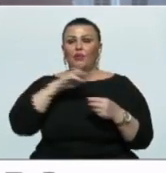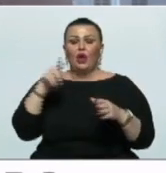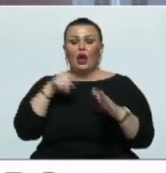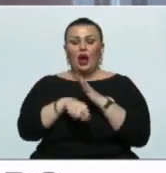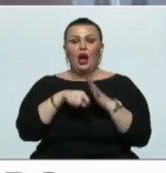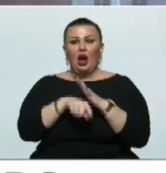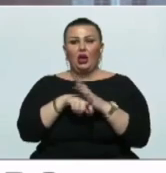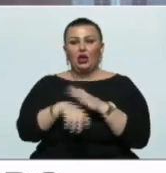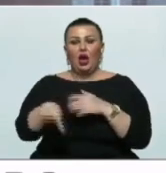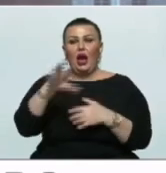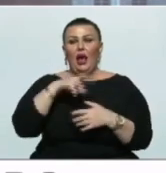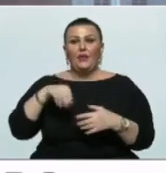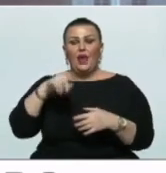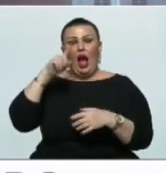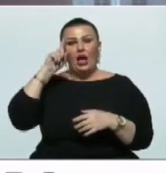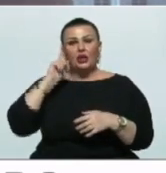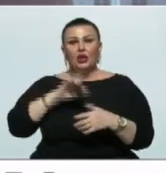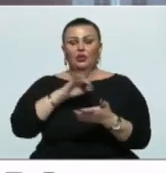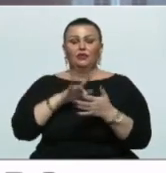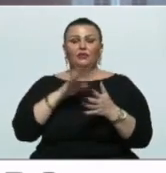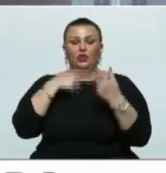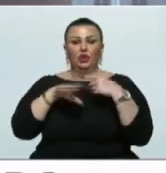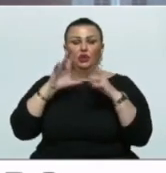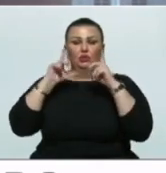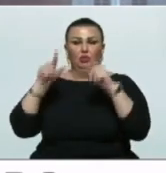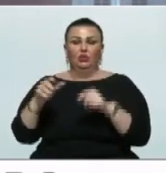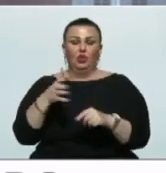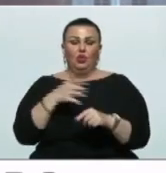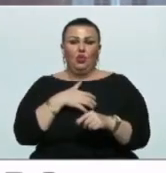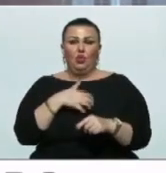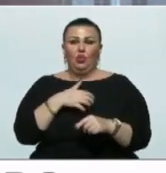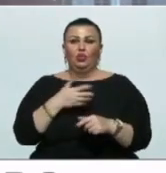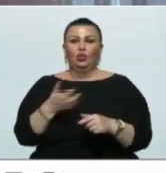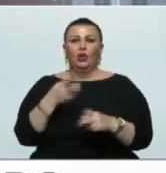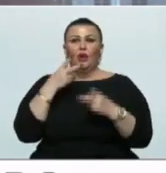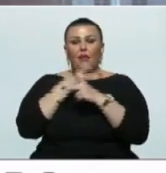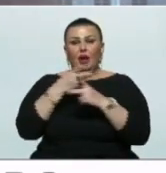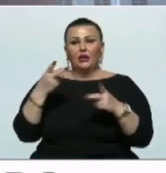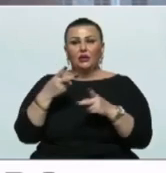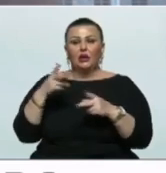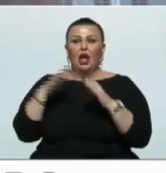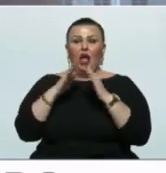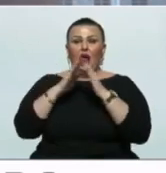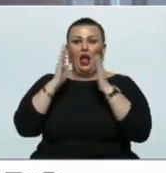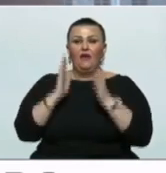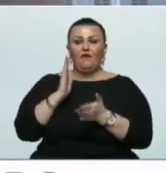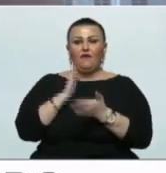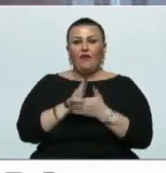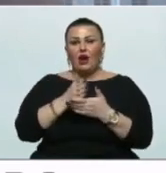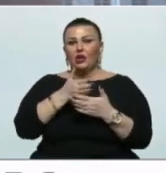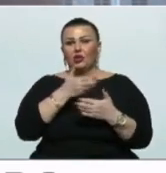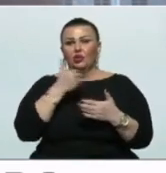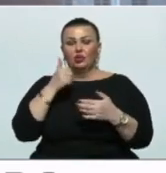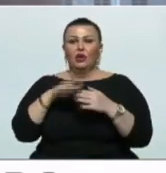kaçkın hepsi oraya gitmek istiyor. Ama baktığınız zaman acaba orada evleri var mı?